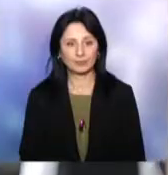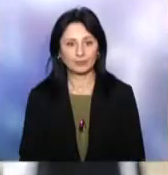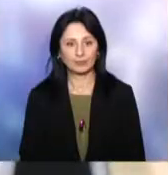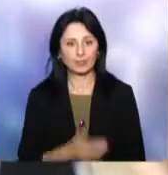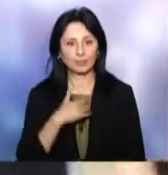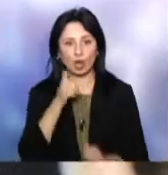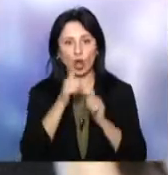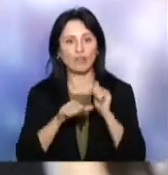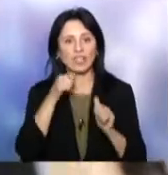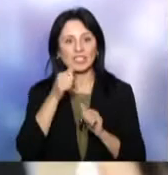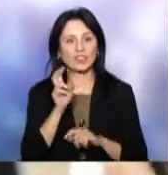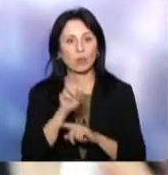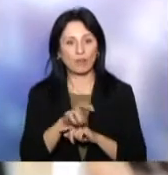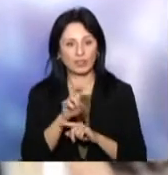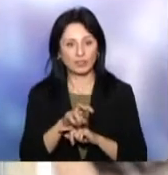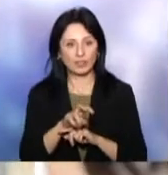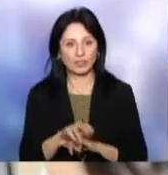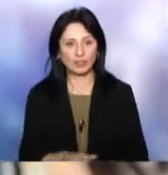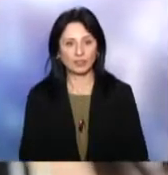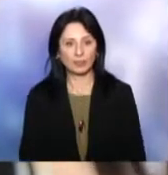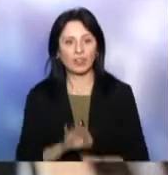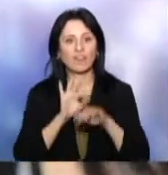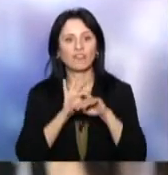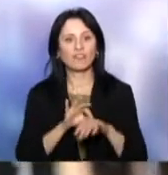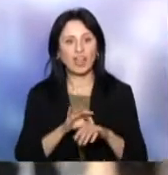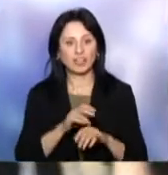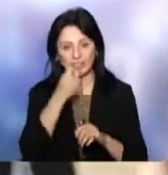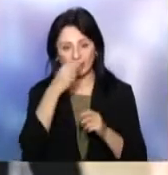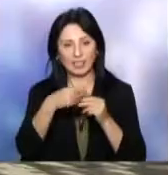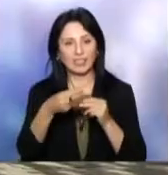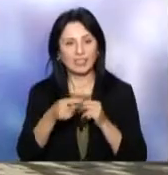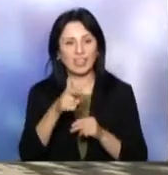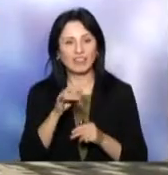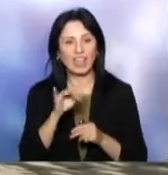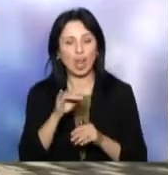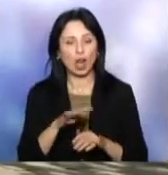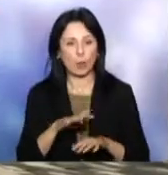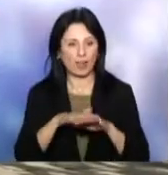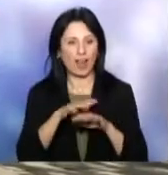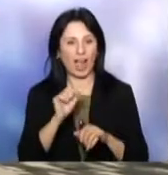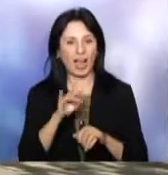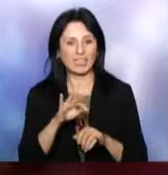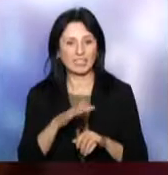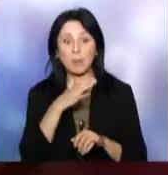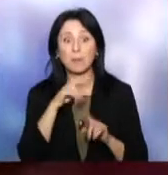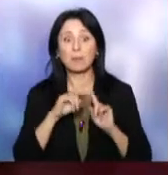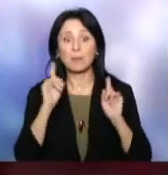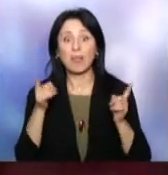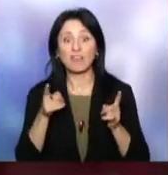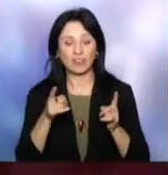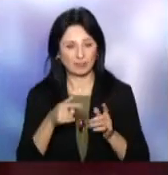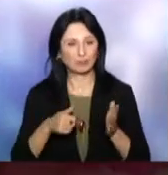ჩვენ ყოველ წელიწადს მოვდივართ და ვატარებთ გვირილობას, აქციას, რაც უფრო ბევრი ვიქნები, მით უფრო